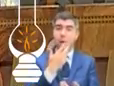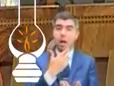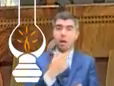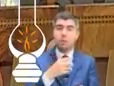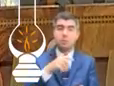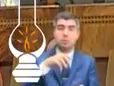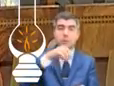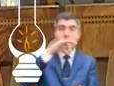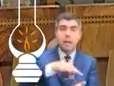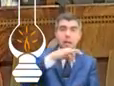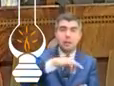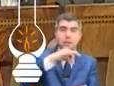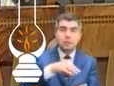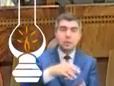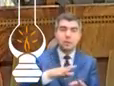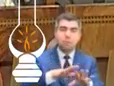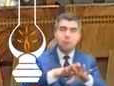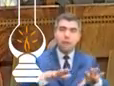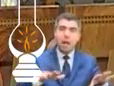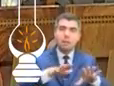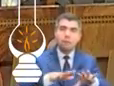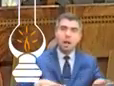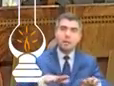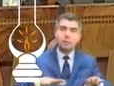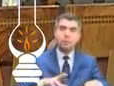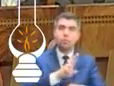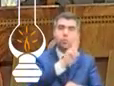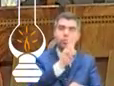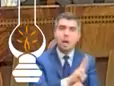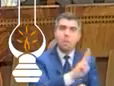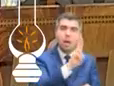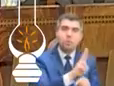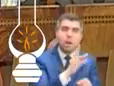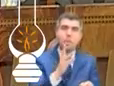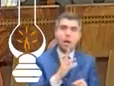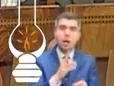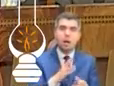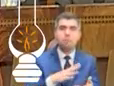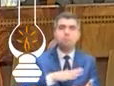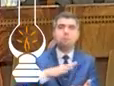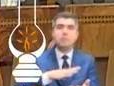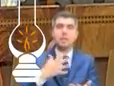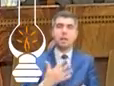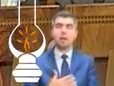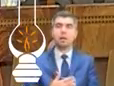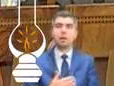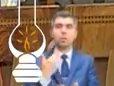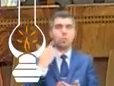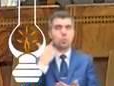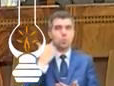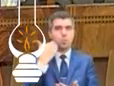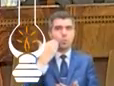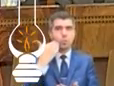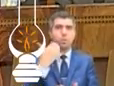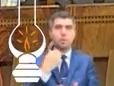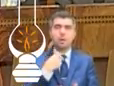سقي المناطق الخضراء، خاصه بالنسبه للجماعات يعني الجماعات الحضريه، يعني حشومه باش